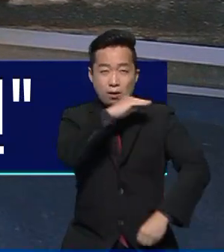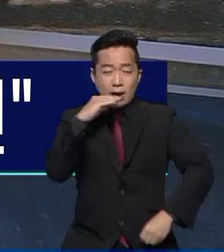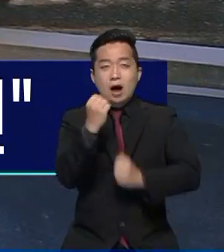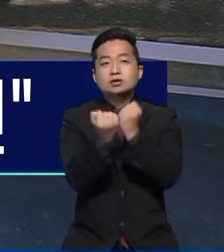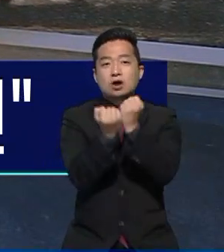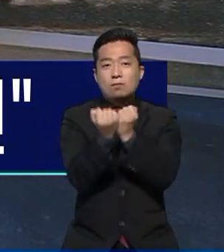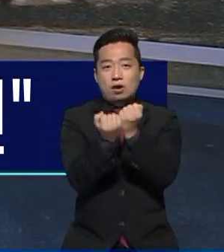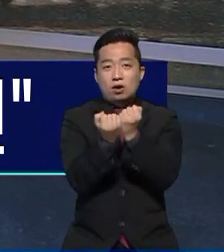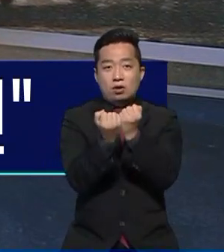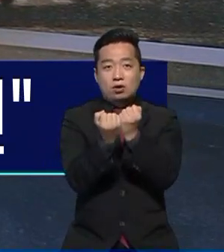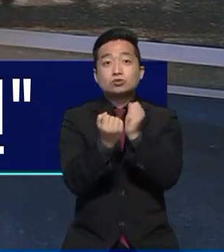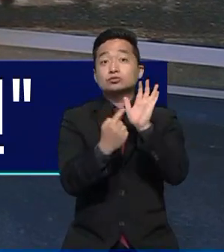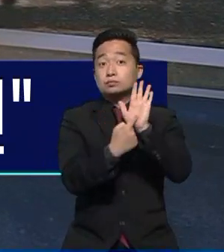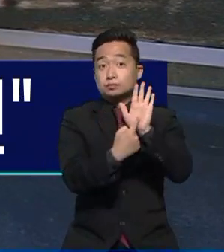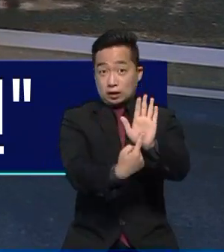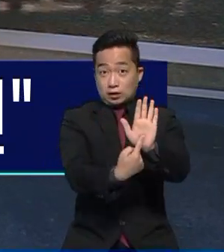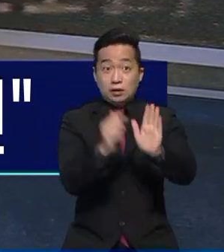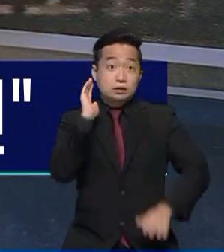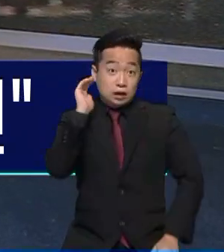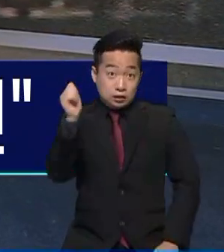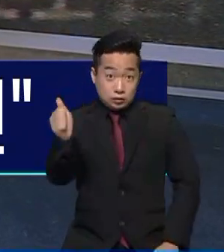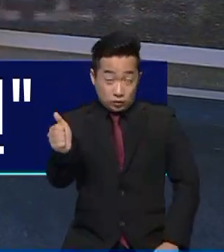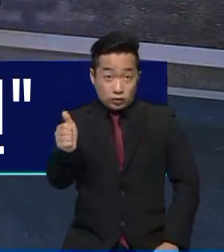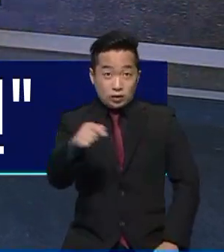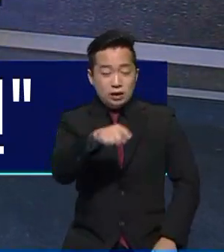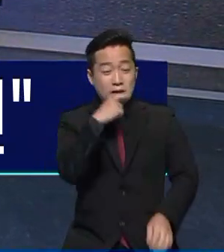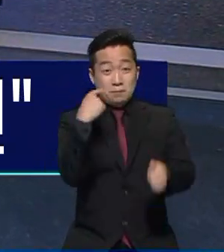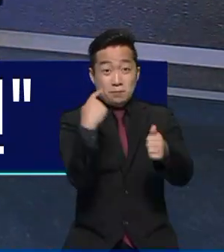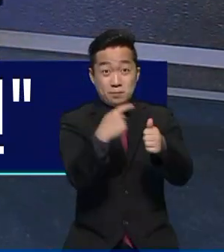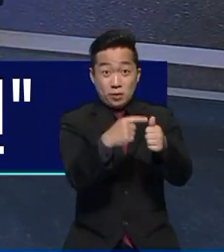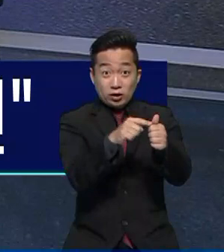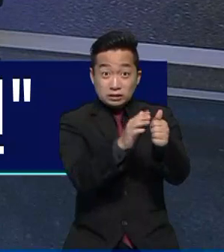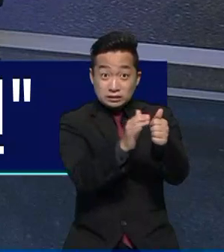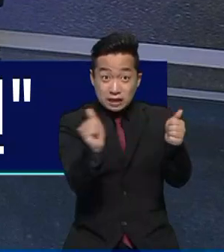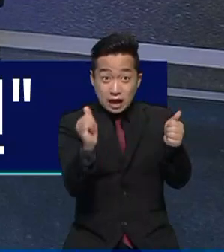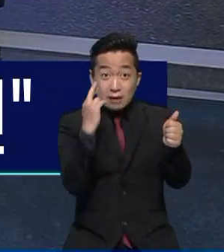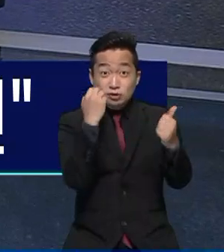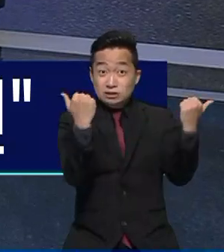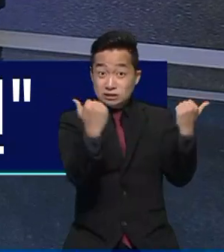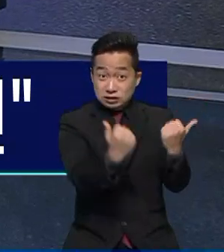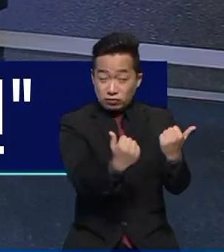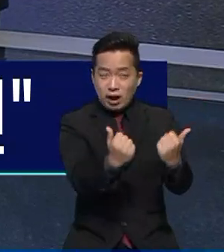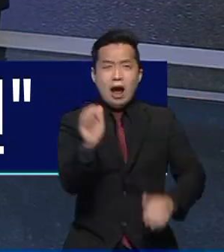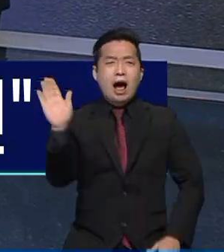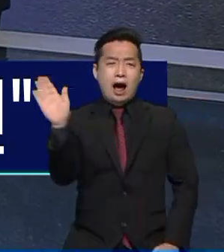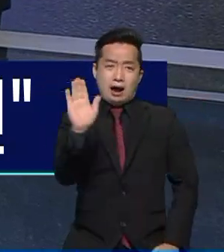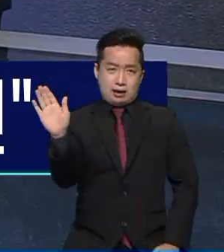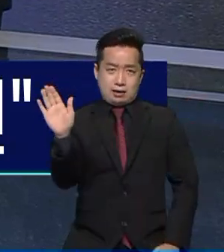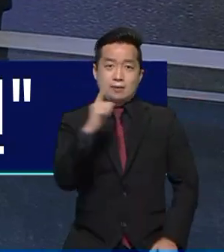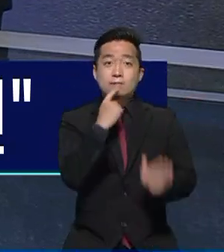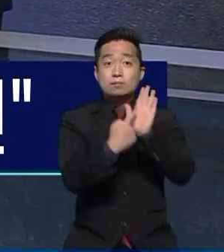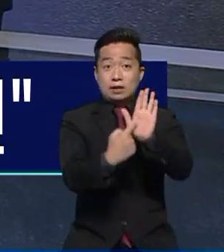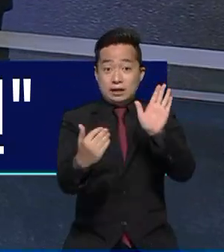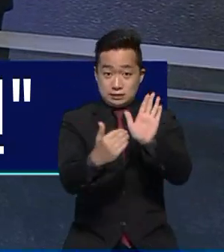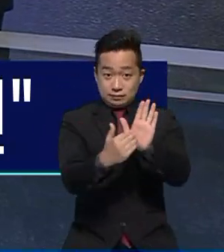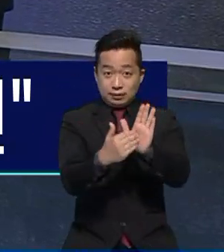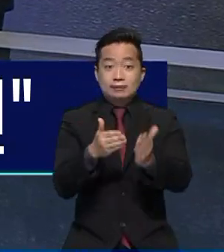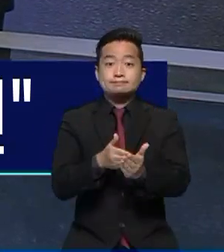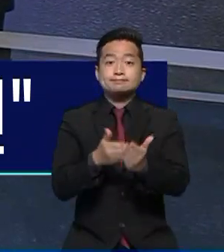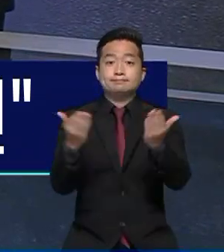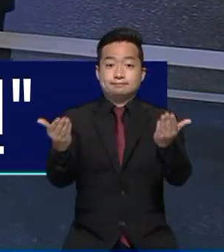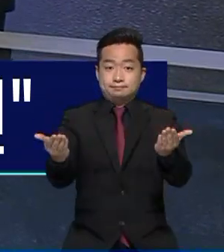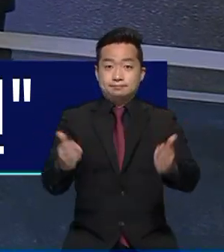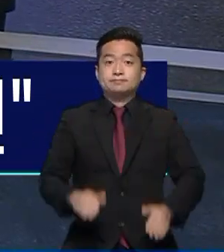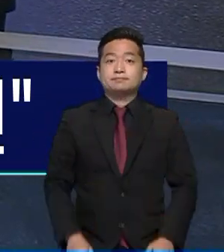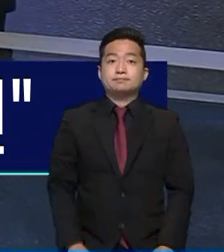해명에 나섰습니다. 그러면서 대통령이 폄훼한 대상은 미국 의회가 아니라는 점도 강조했습니다. 첫 소식 김기태